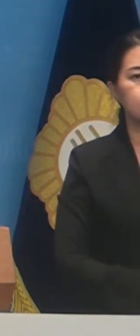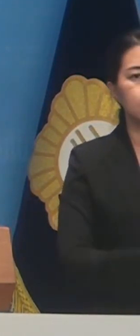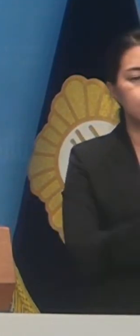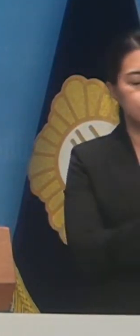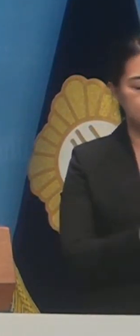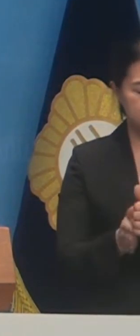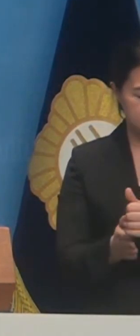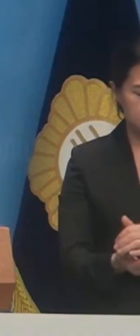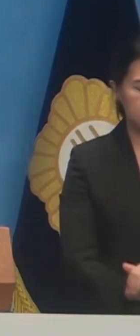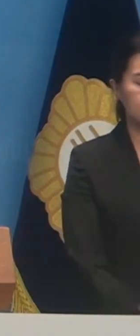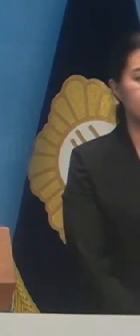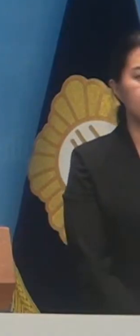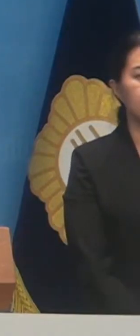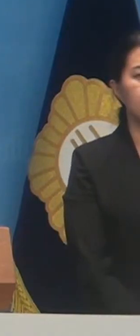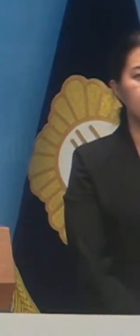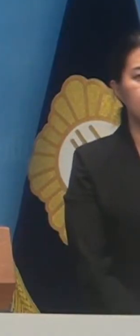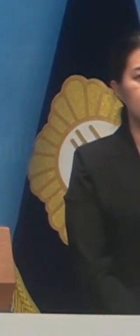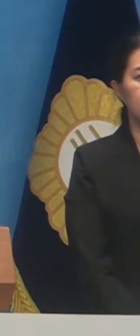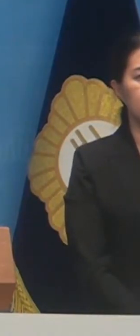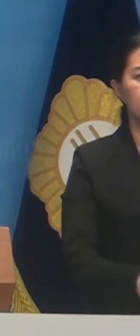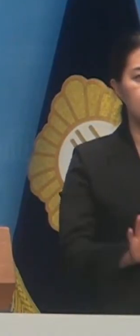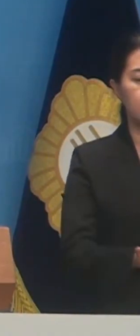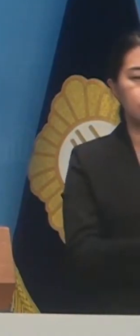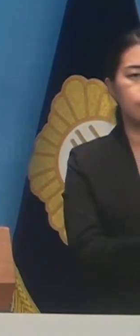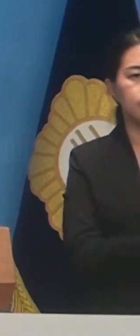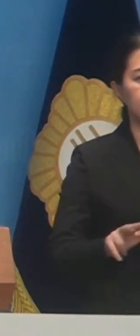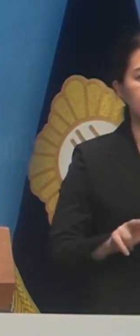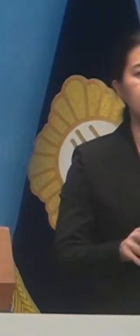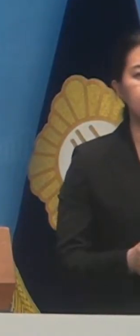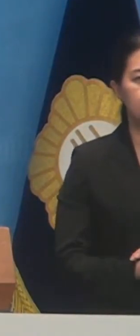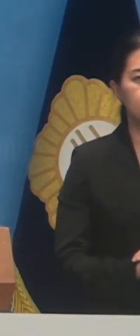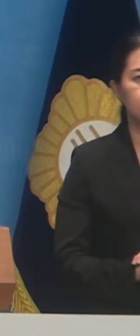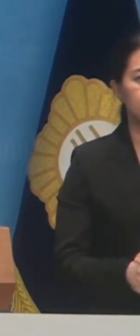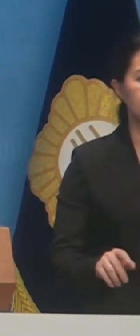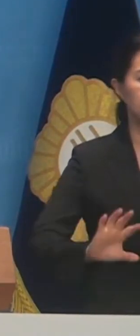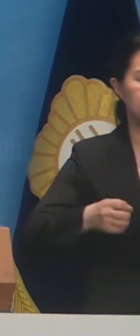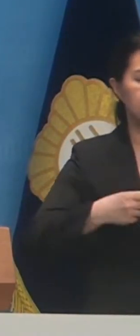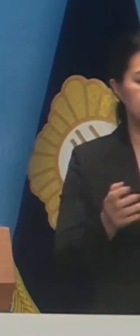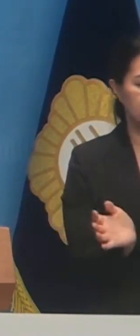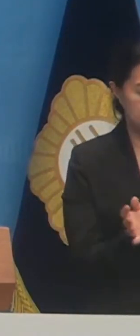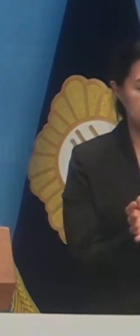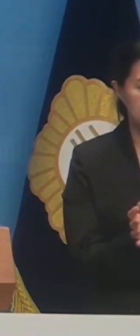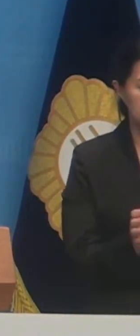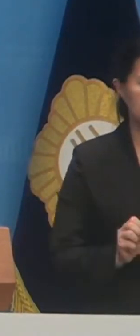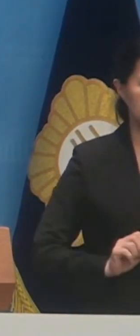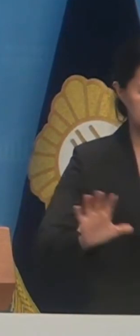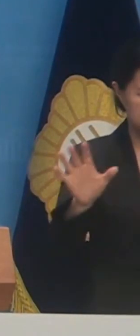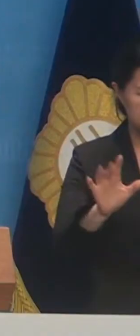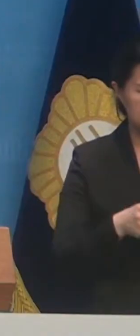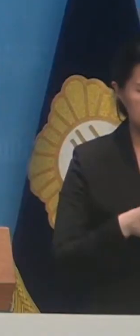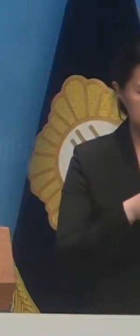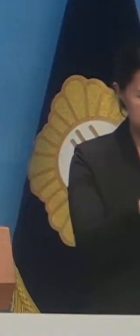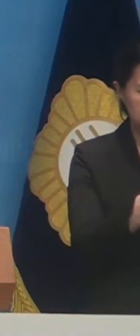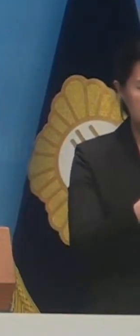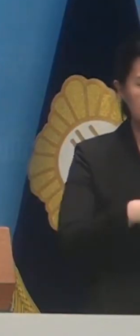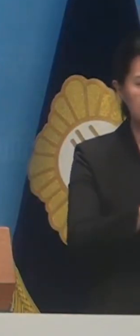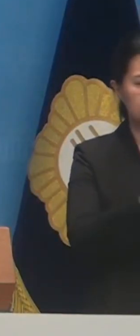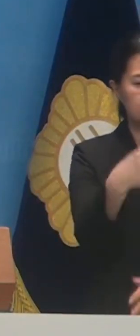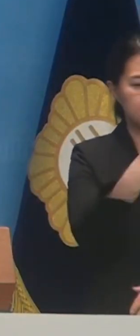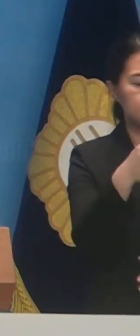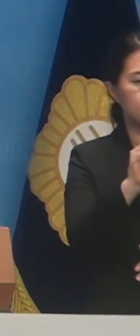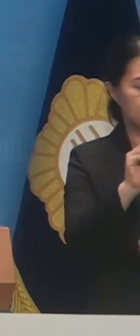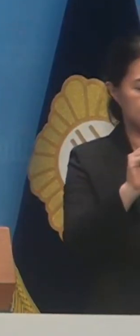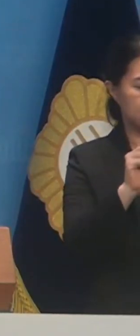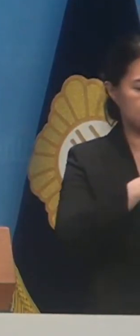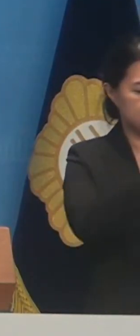요청의 말씀을 드리는 바입니다. 지금 즉시 위헌정당 국민의힘 해산 청구 천만인